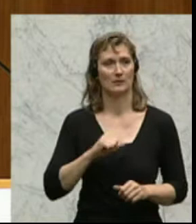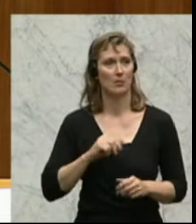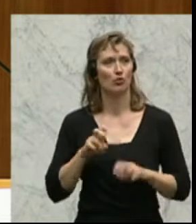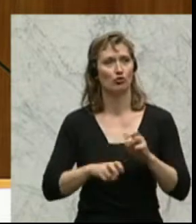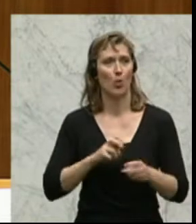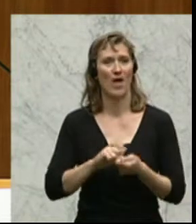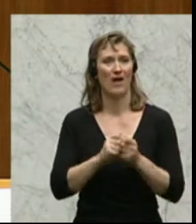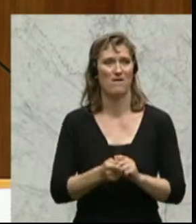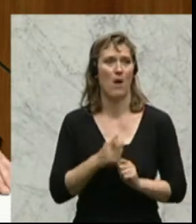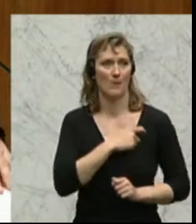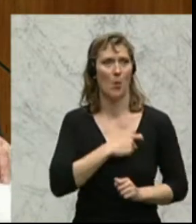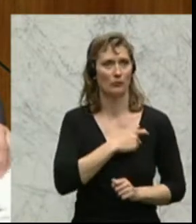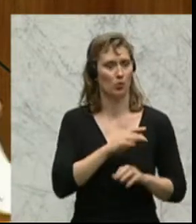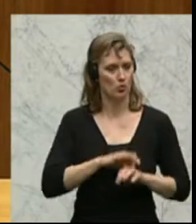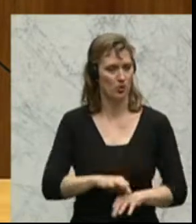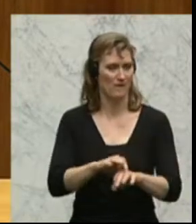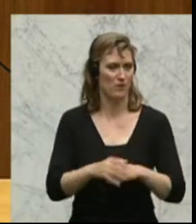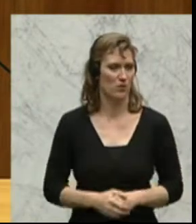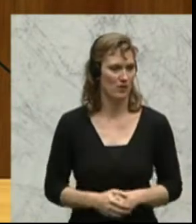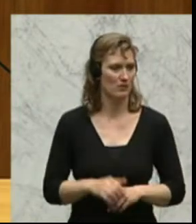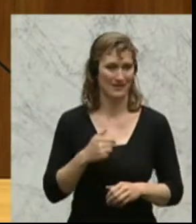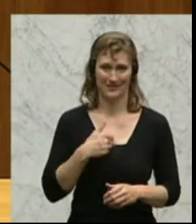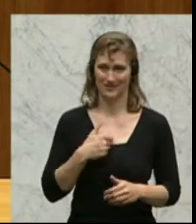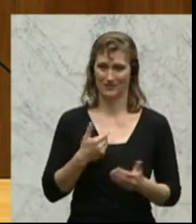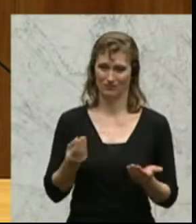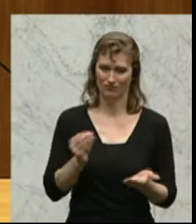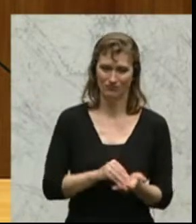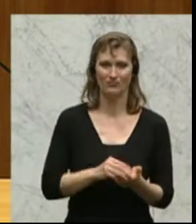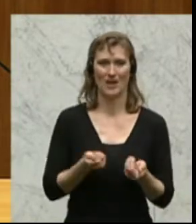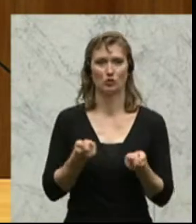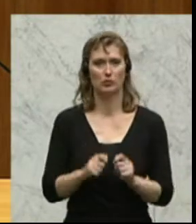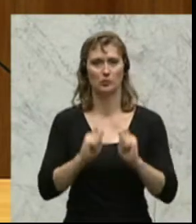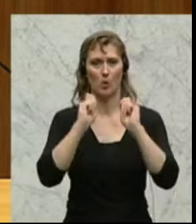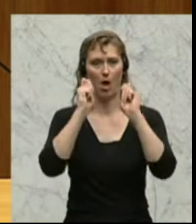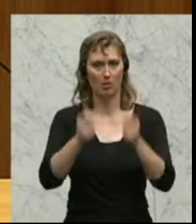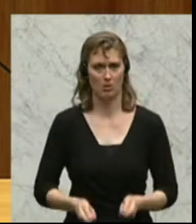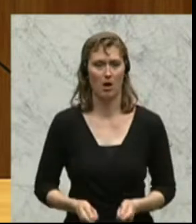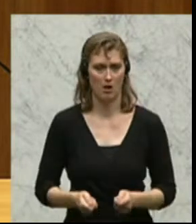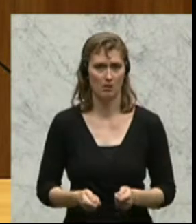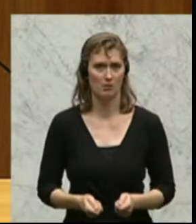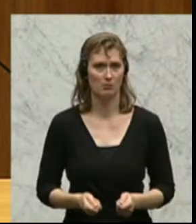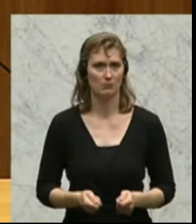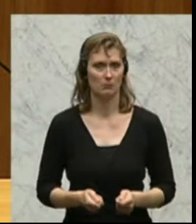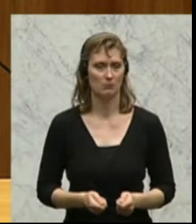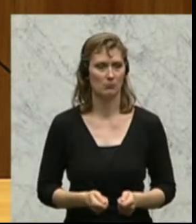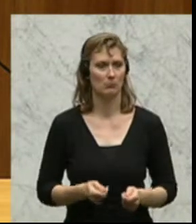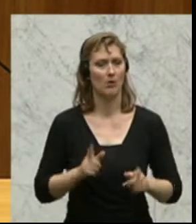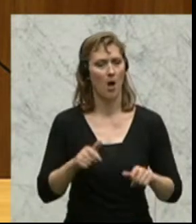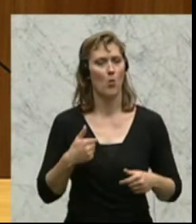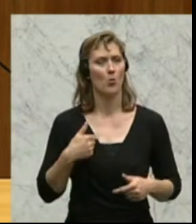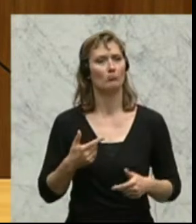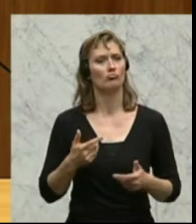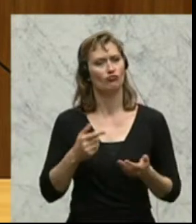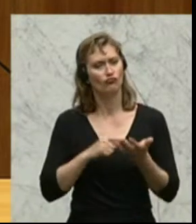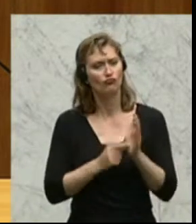könnten. Ich stelle daher folgenden Entschließungsantrag und begrüße ausdrücklich